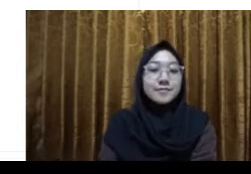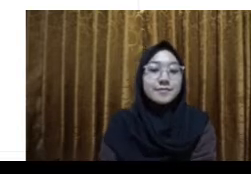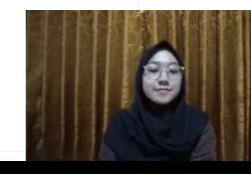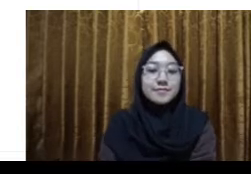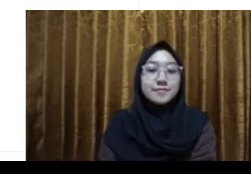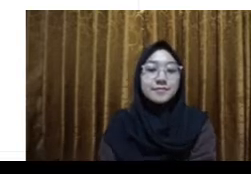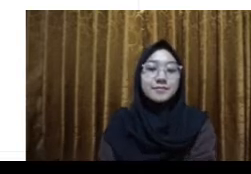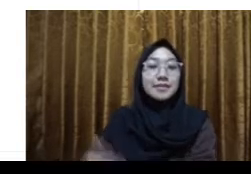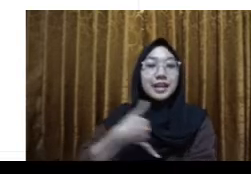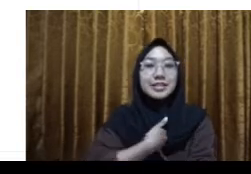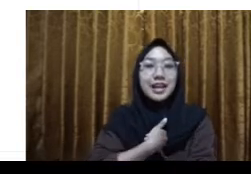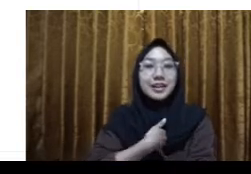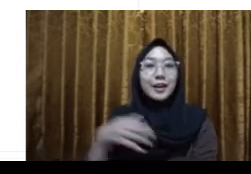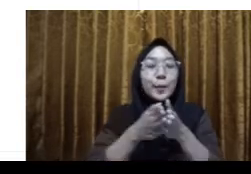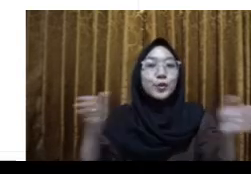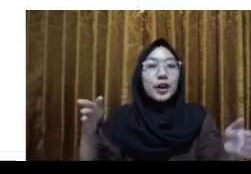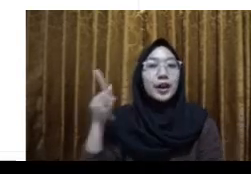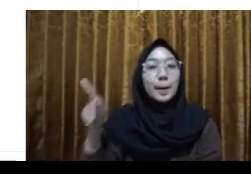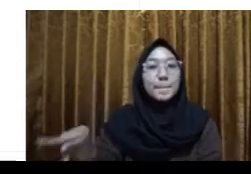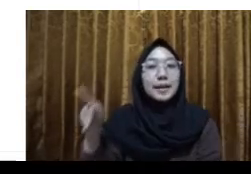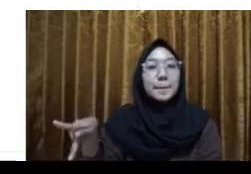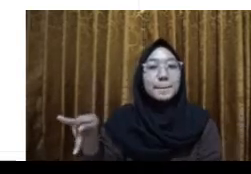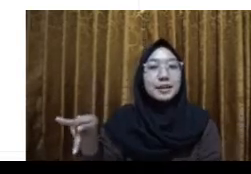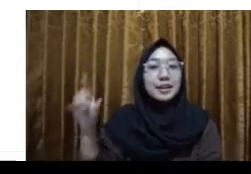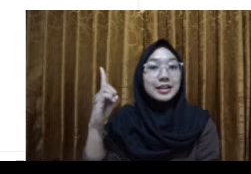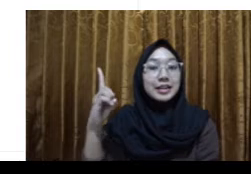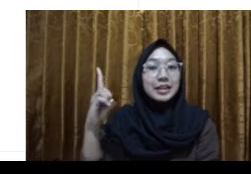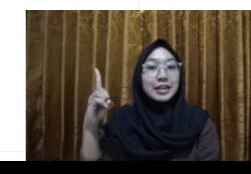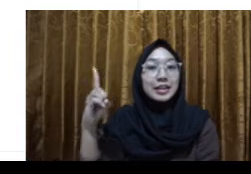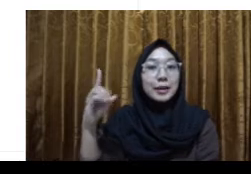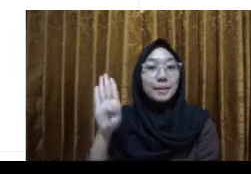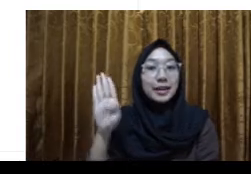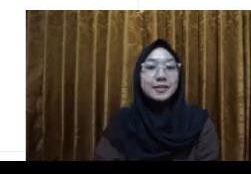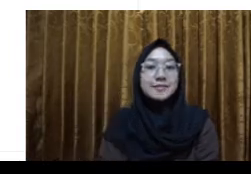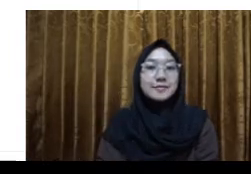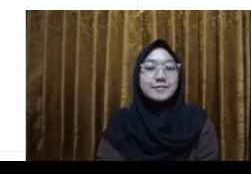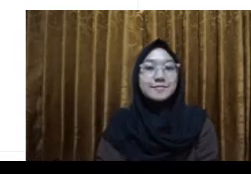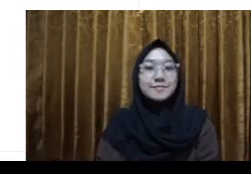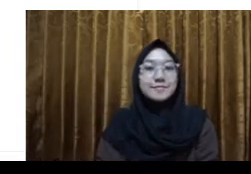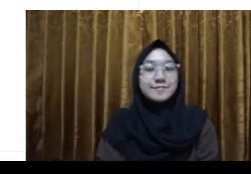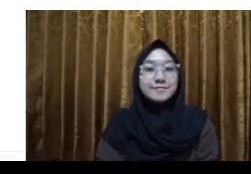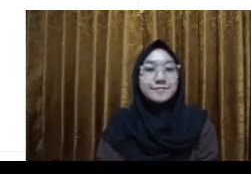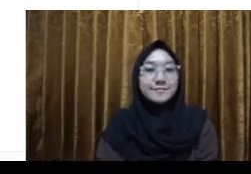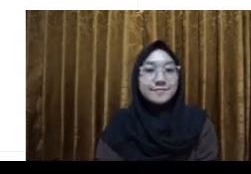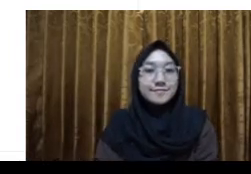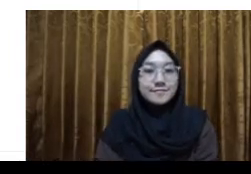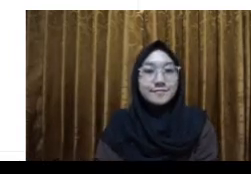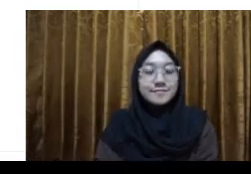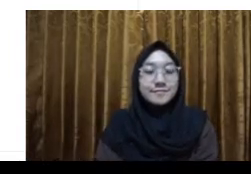S, SE01 S, SE0 S, SK Pamran Bali Bank, skpat.pdf 60 of